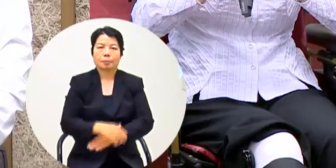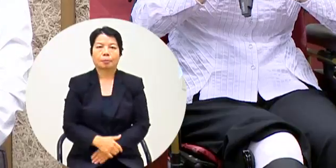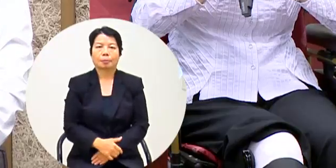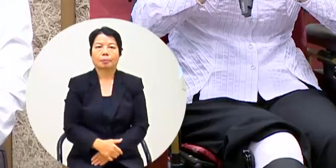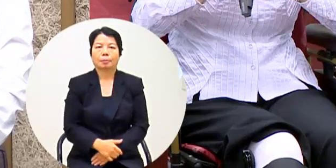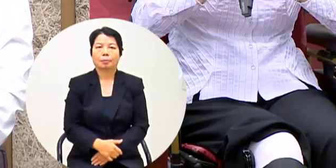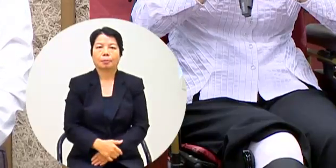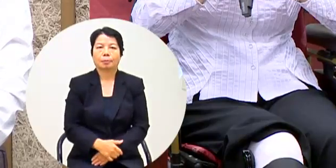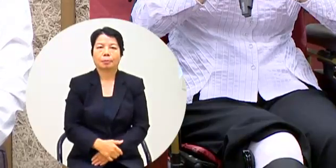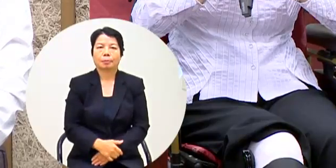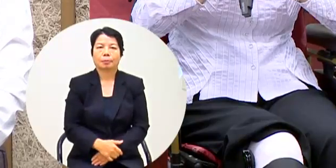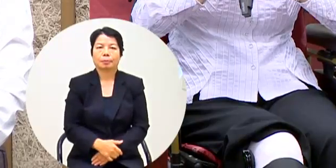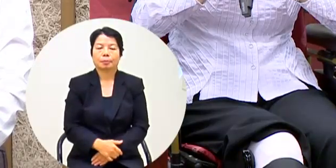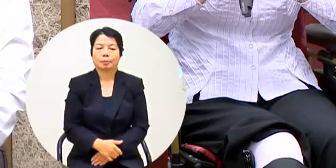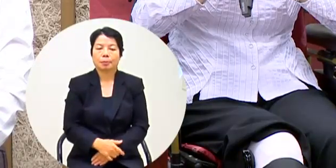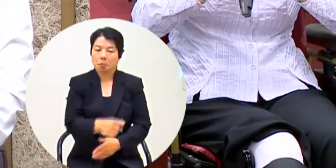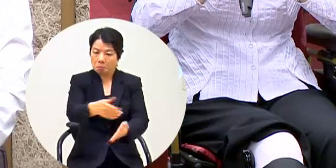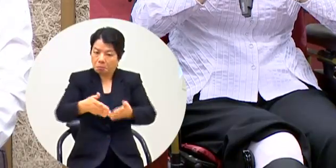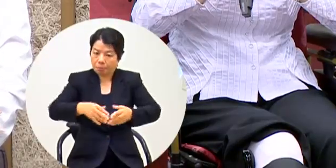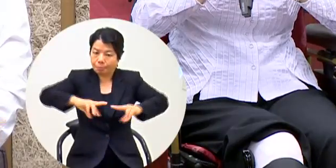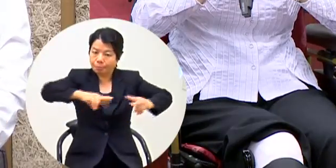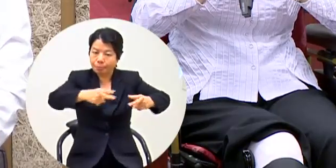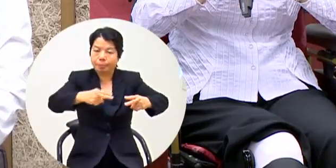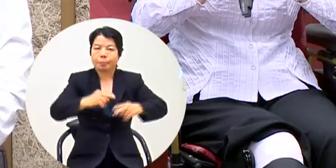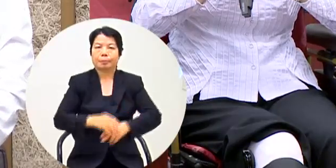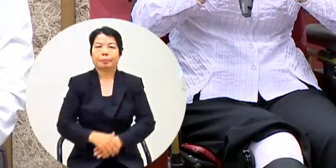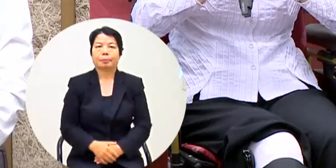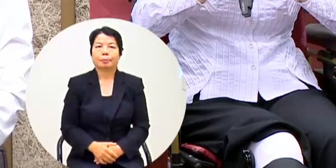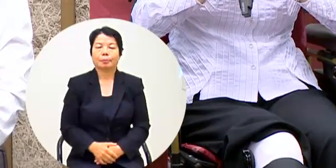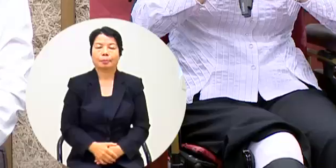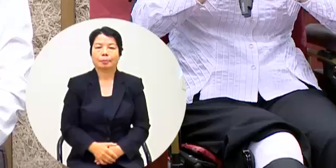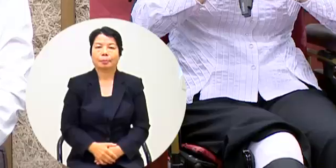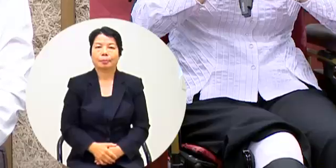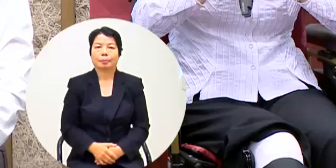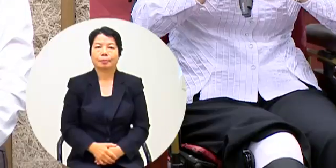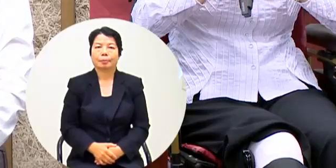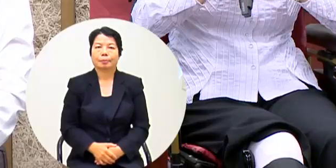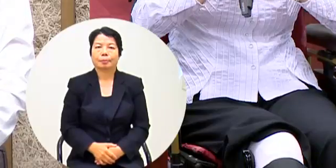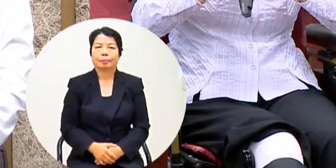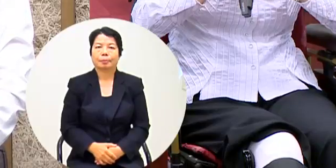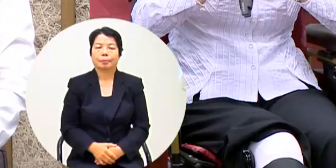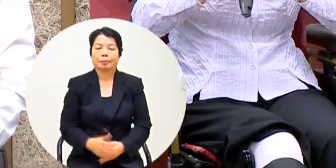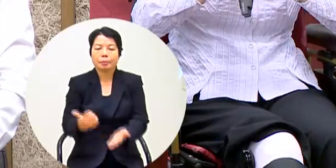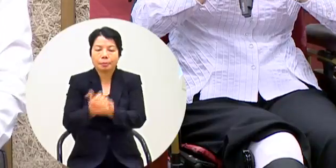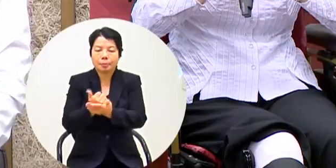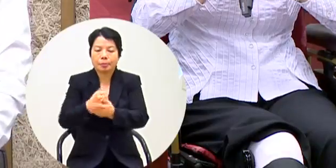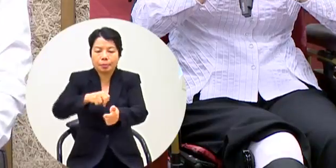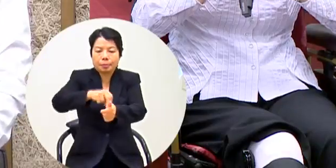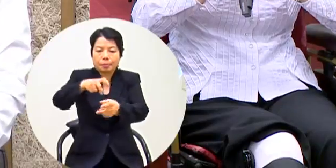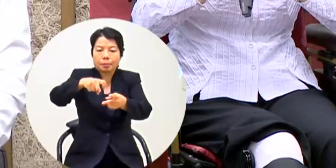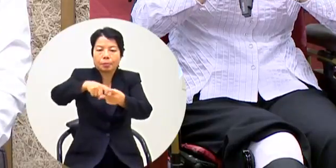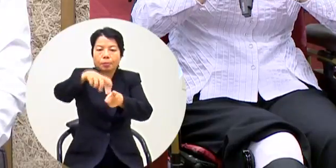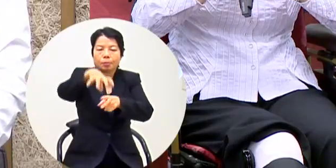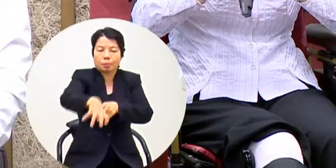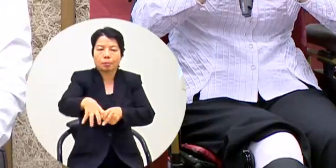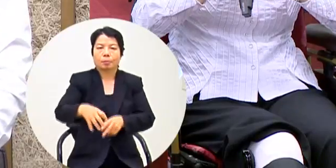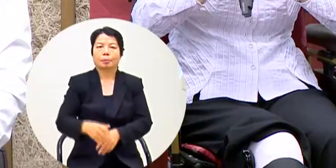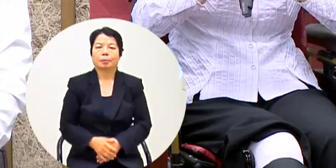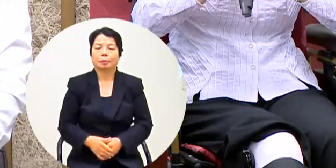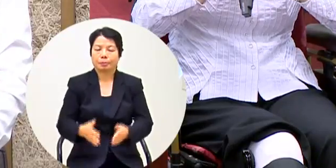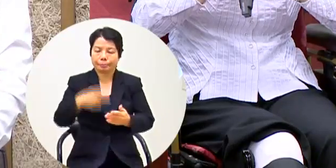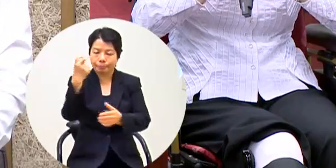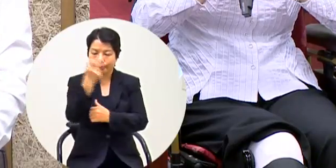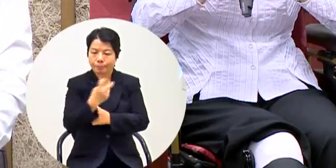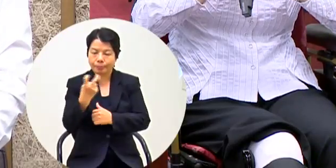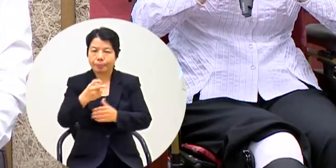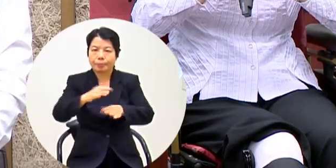加强或者是改善部分呢，我想我们会请阳光处。 其实我讲的是设计啊， 再检讨一下， 就是说你的设计一